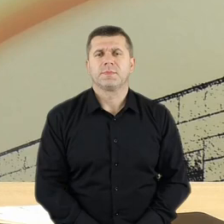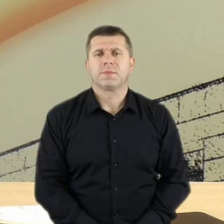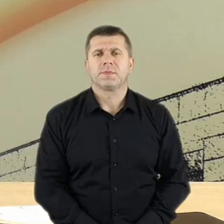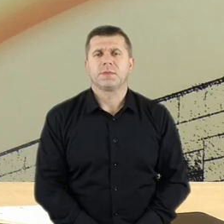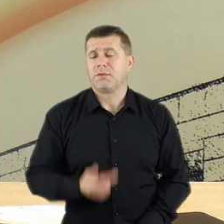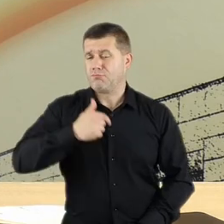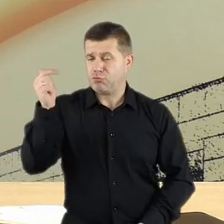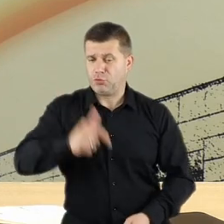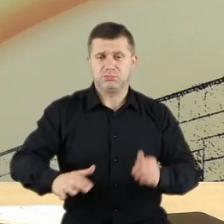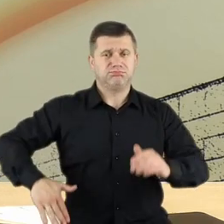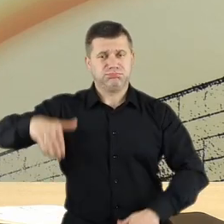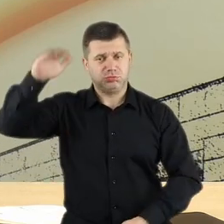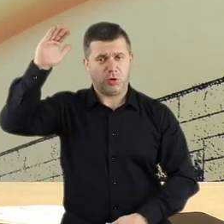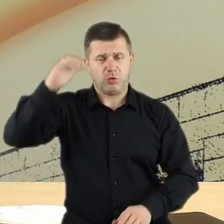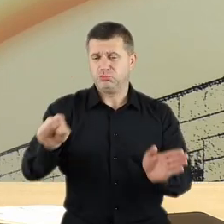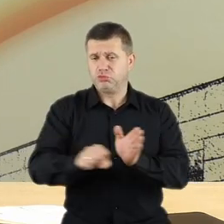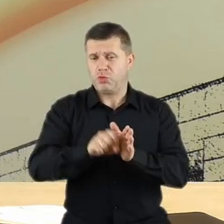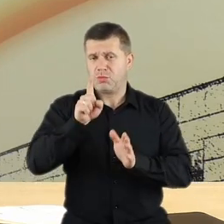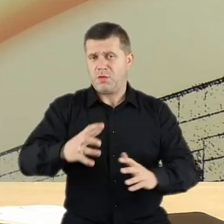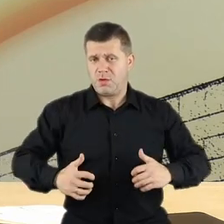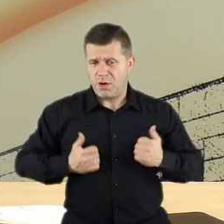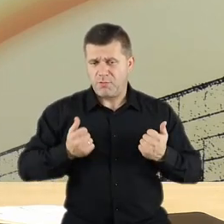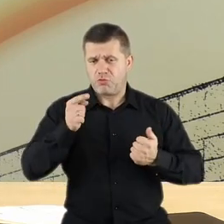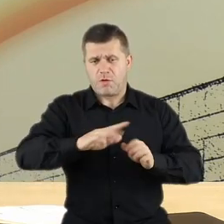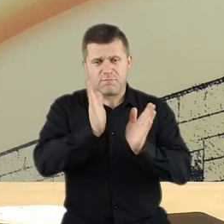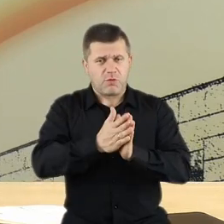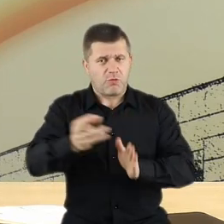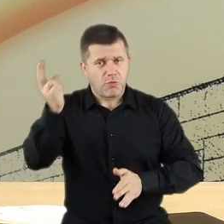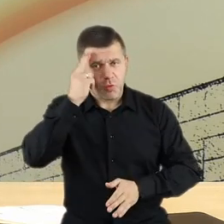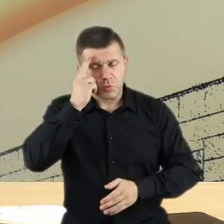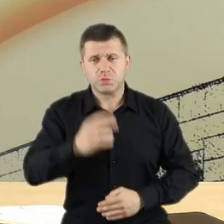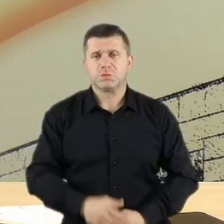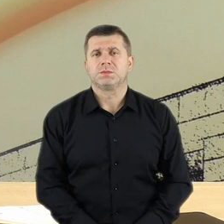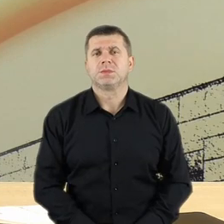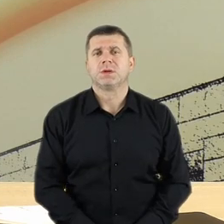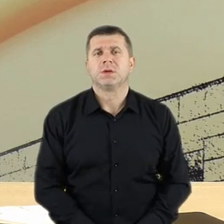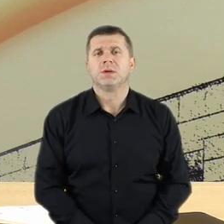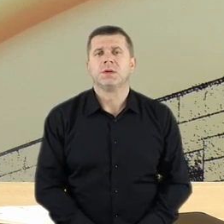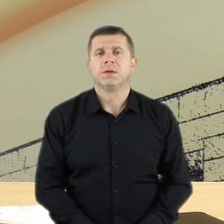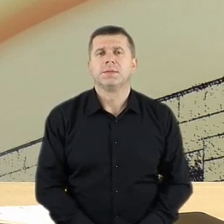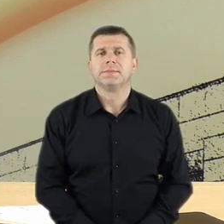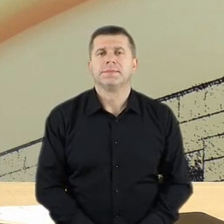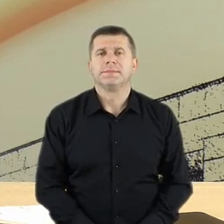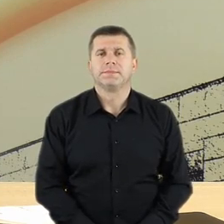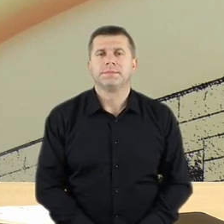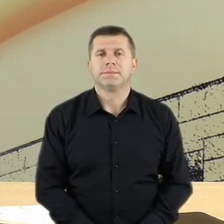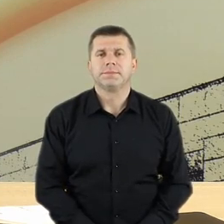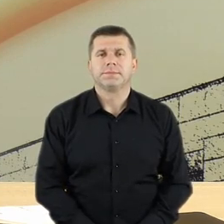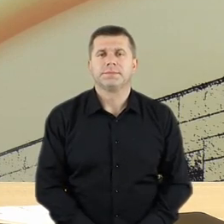musiałam dorosnąć do tego żeby to zrozumieć Chociaż może nie tyle dorosnąć